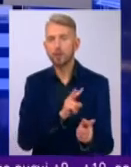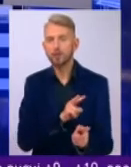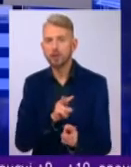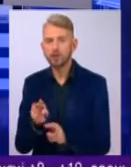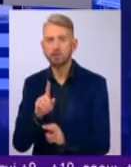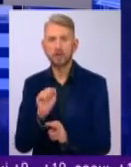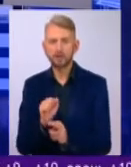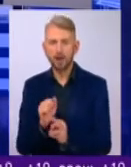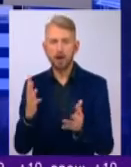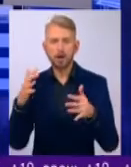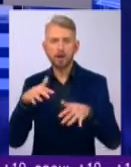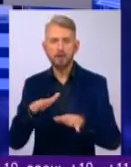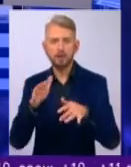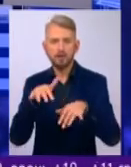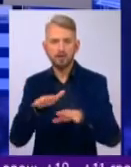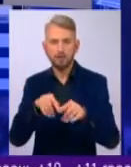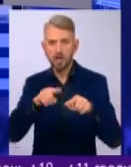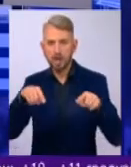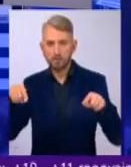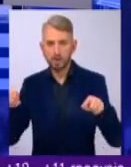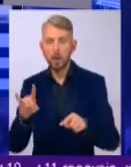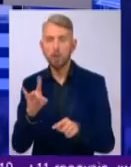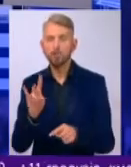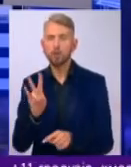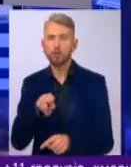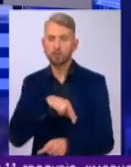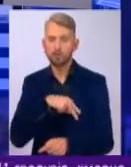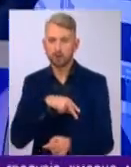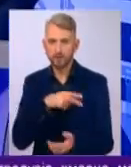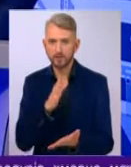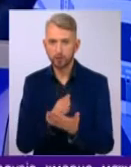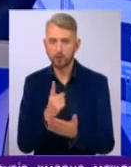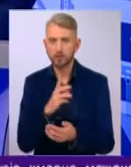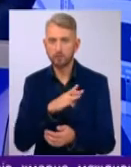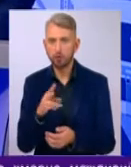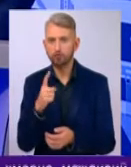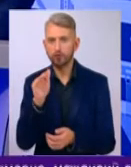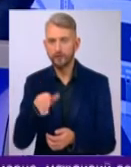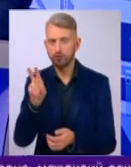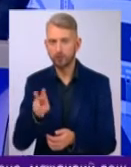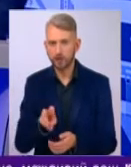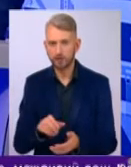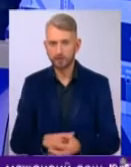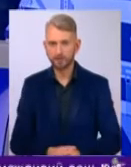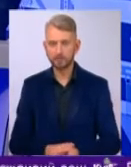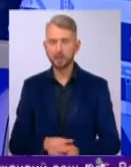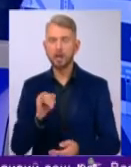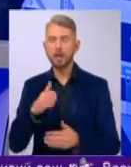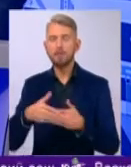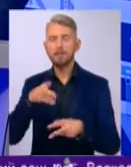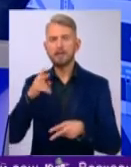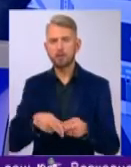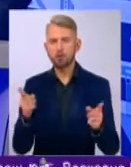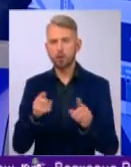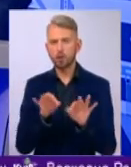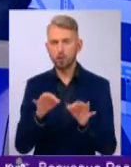за гравітаційними хвилями. Розмір Нобелівської премії становить 1 100 000 доларів. І під кінець короткий